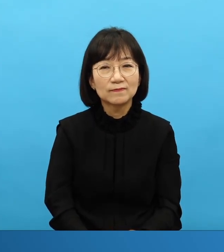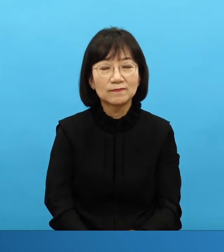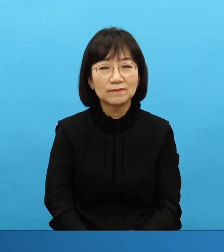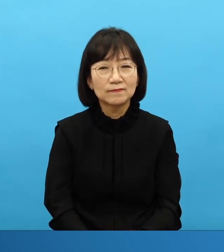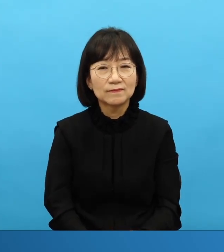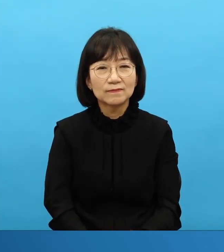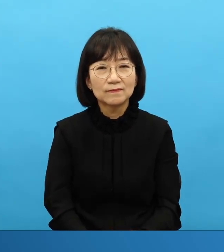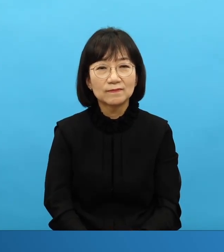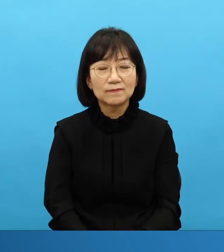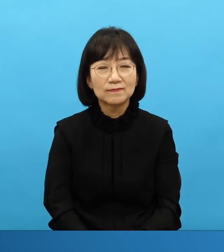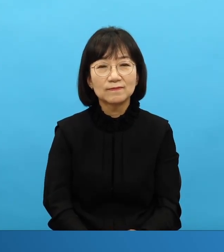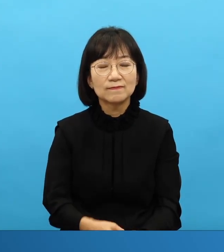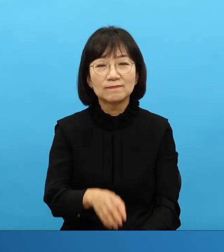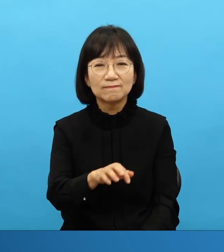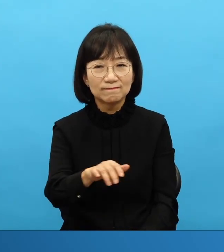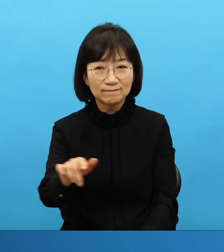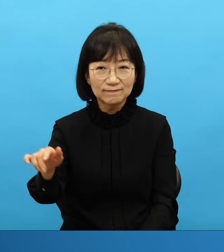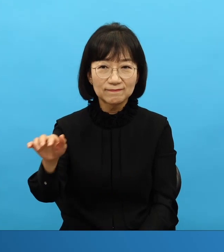神。